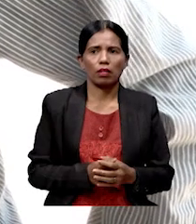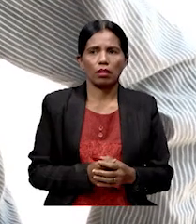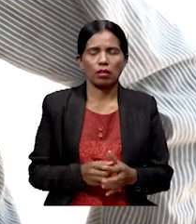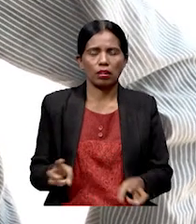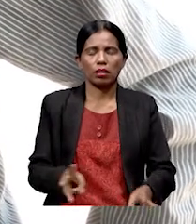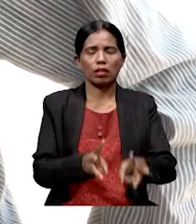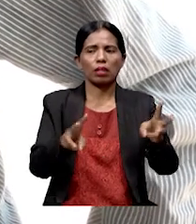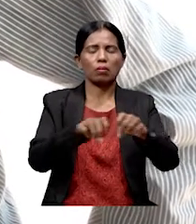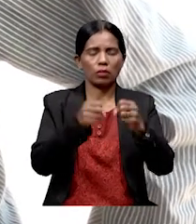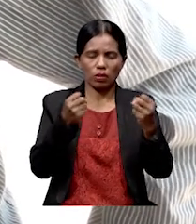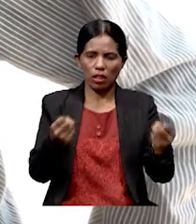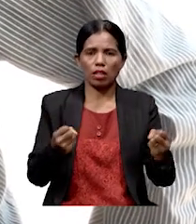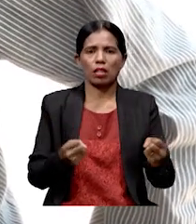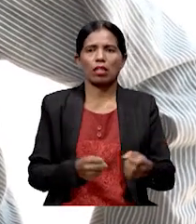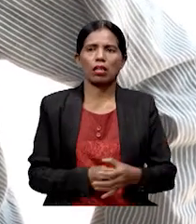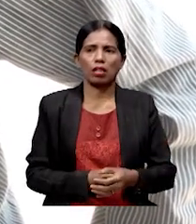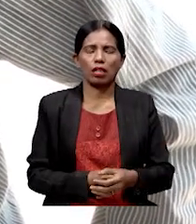mos kutu hutu